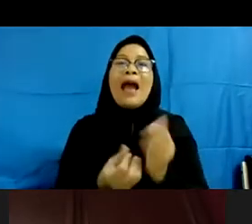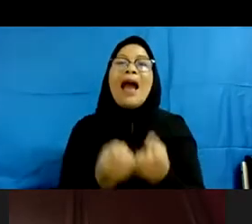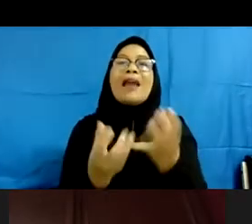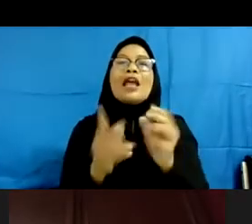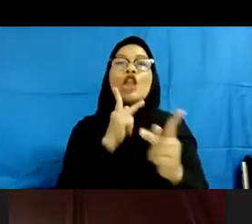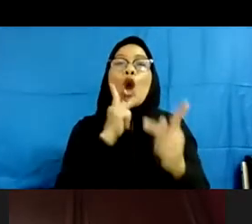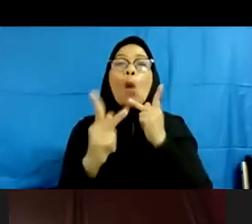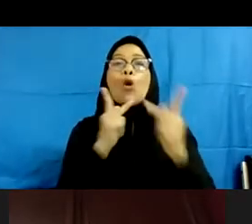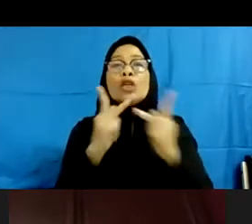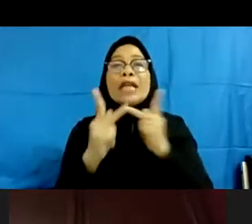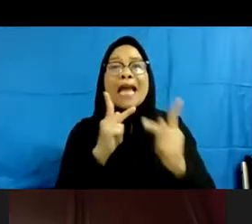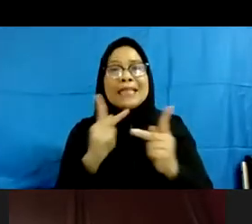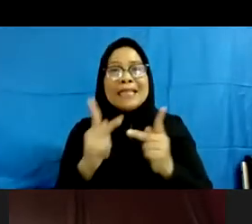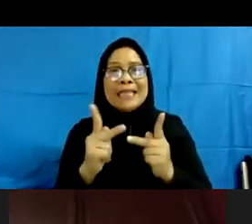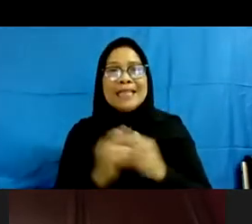barangkali.